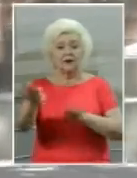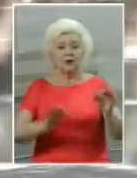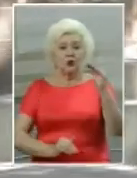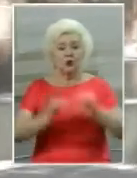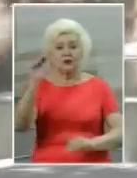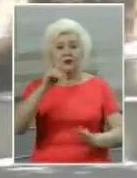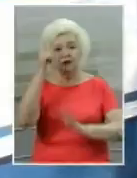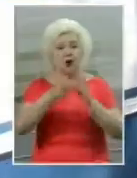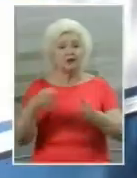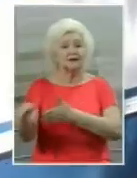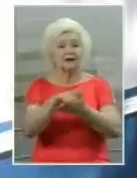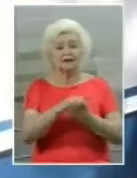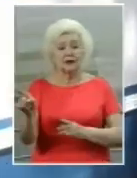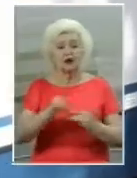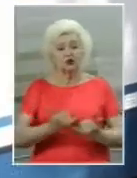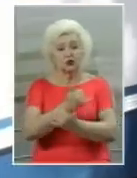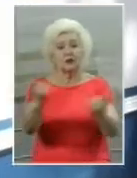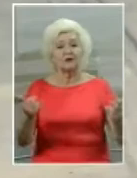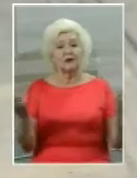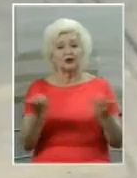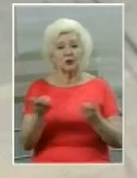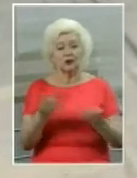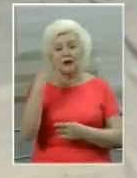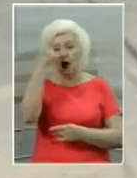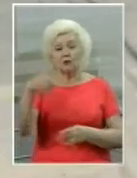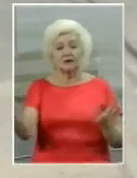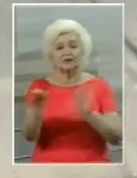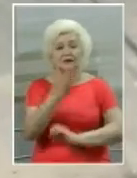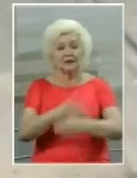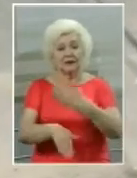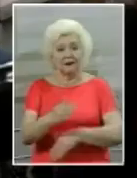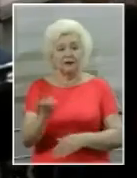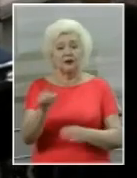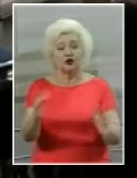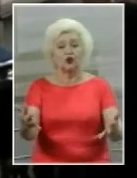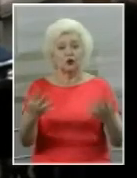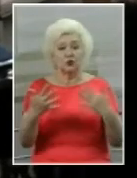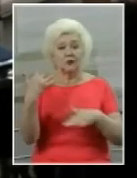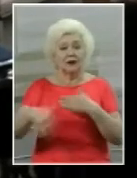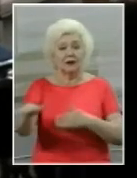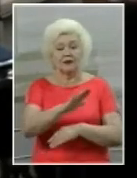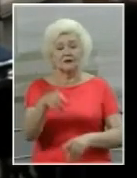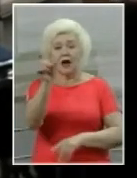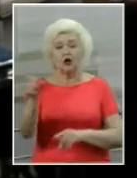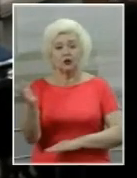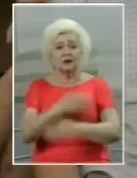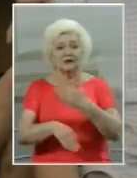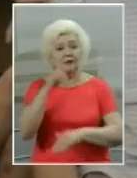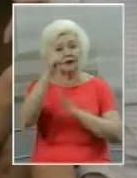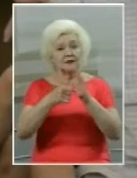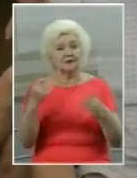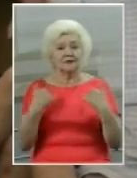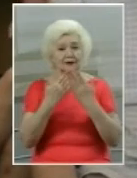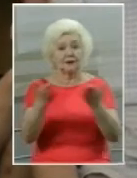«Підвищення обізнаності громади щодо забезпечення потреб осіб з інвалідністю». Чи доступний Херсон людям з інвалідністю, дізнавались